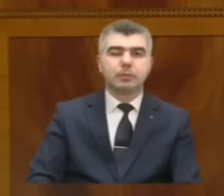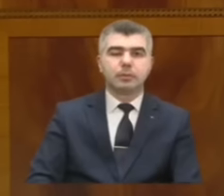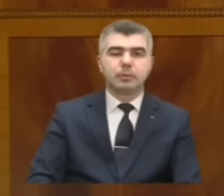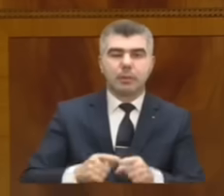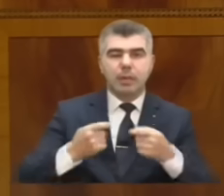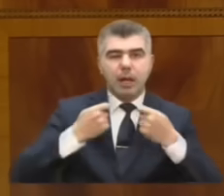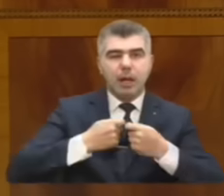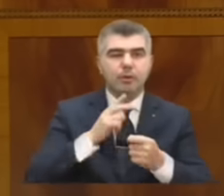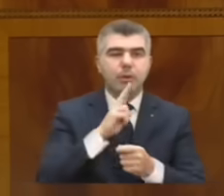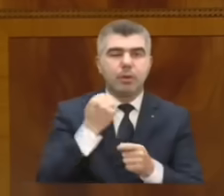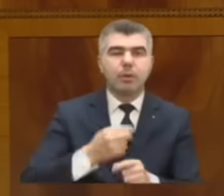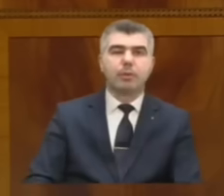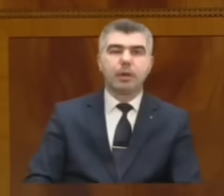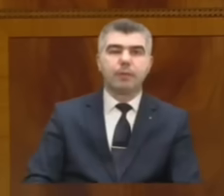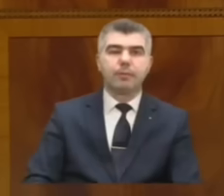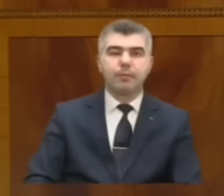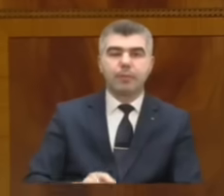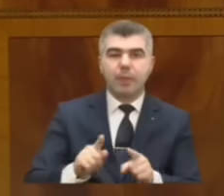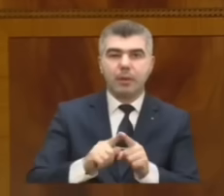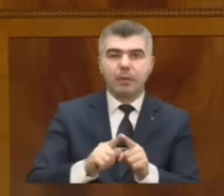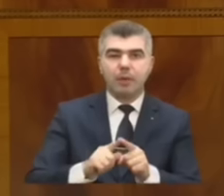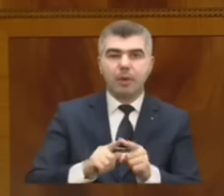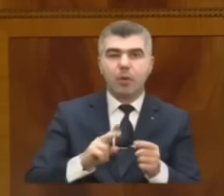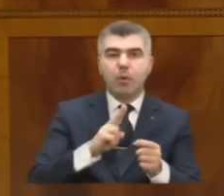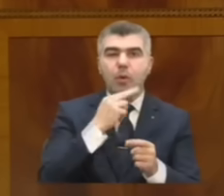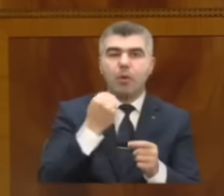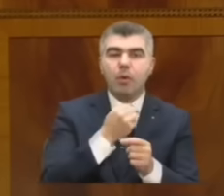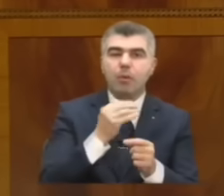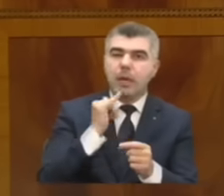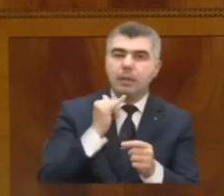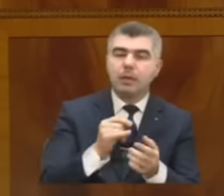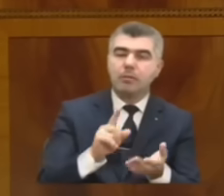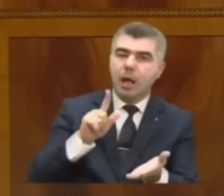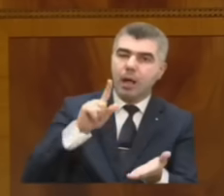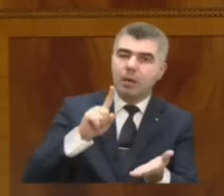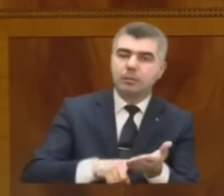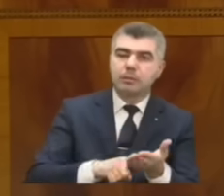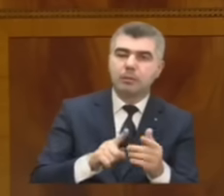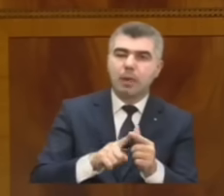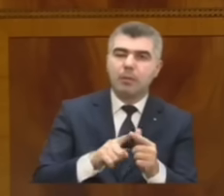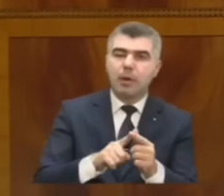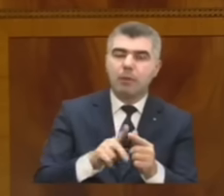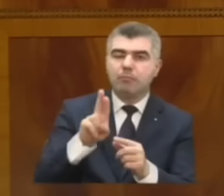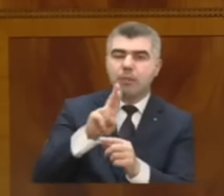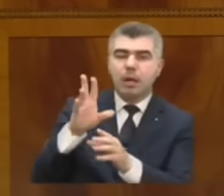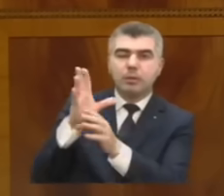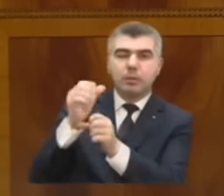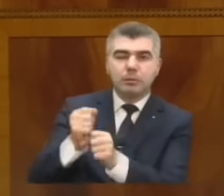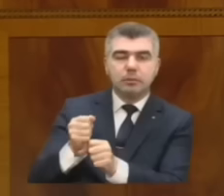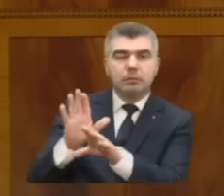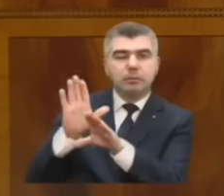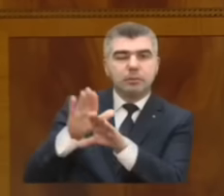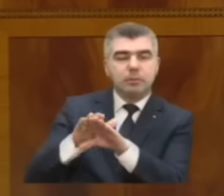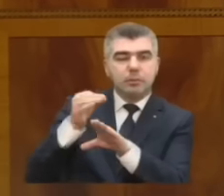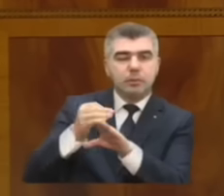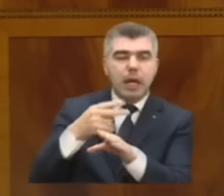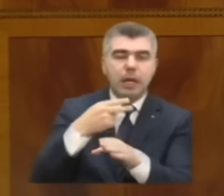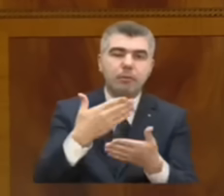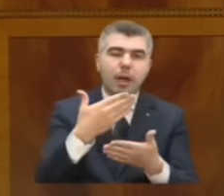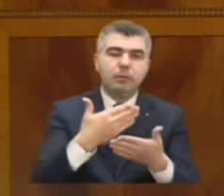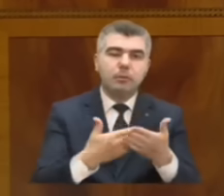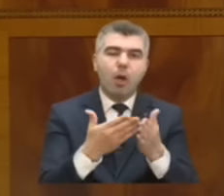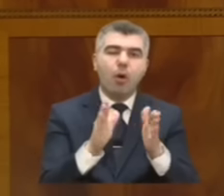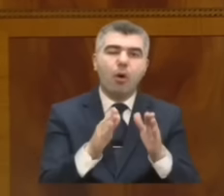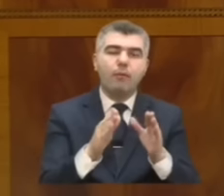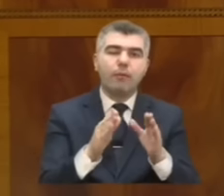الحكومة، إن الحكومة مطالبة بتفعيل التوجيهات الملكية السامية وخاصة دعوة جلالة الملك في خطاب افتتاح